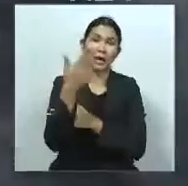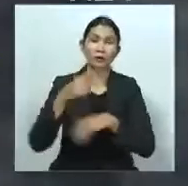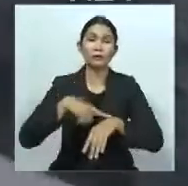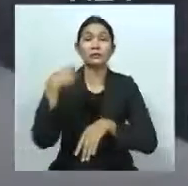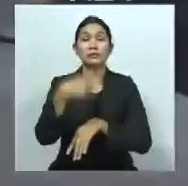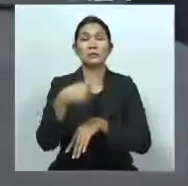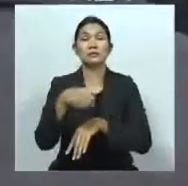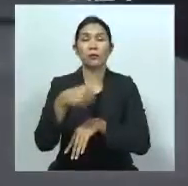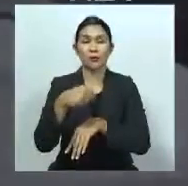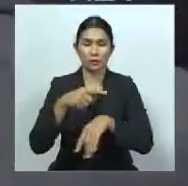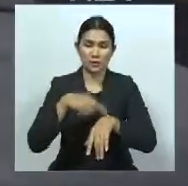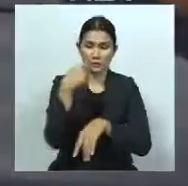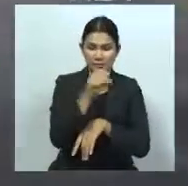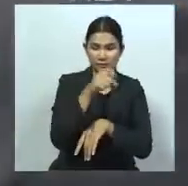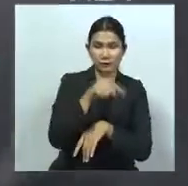อน